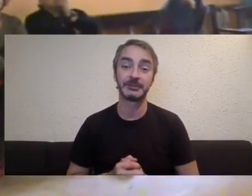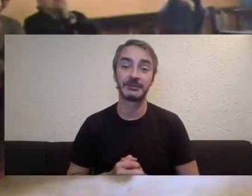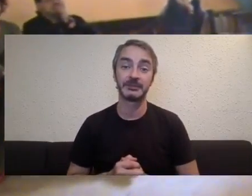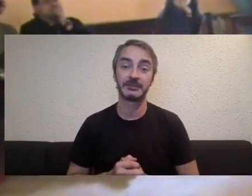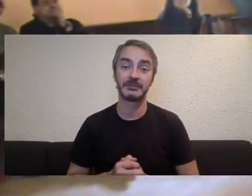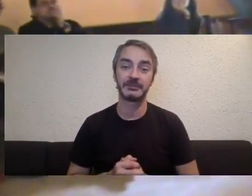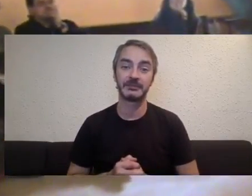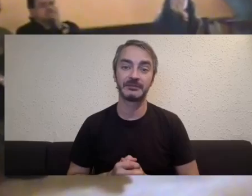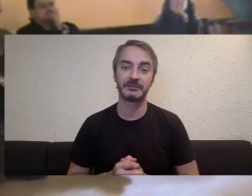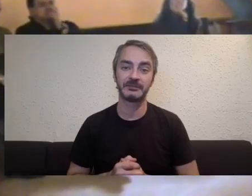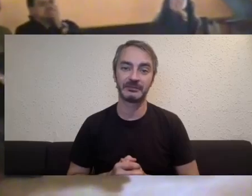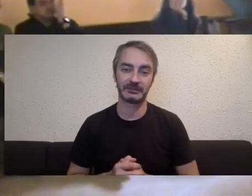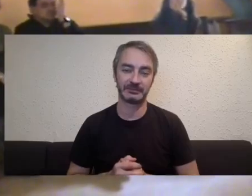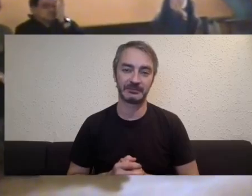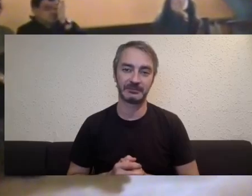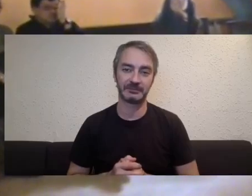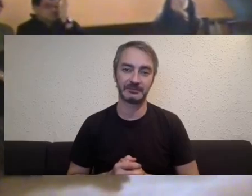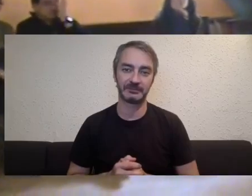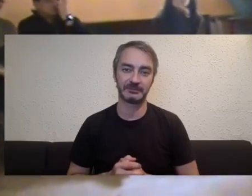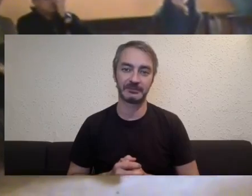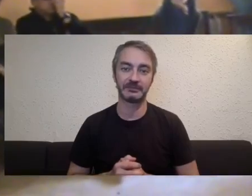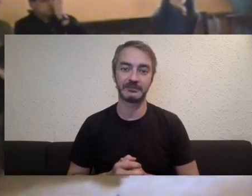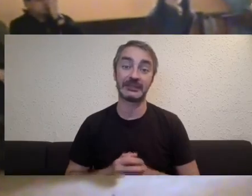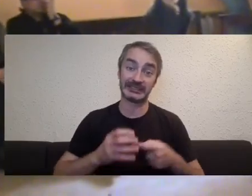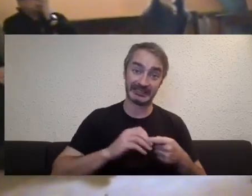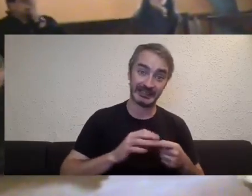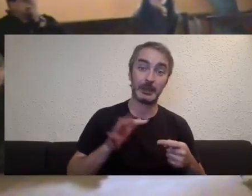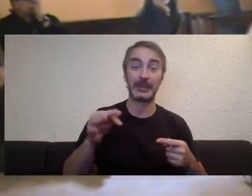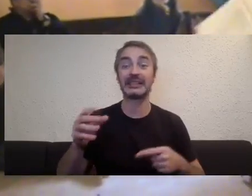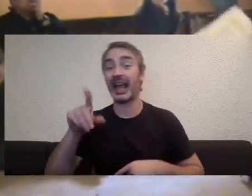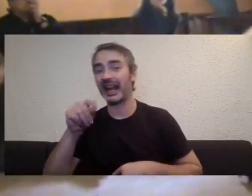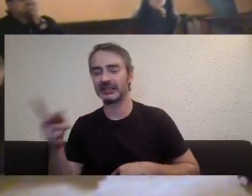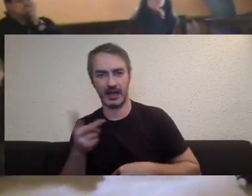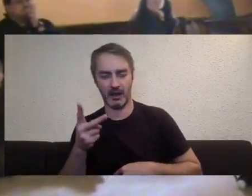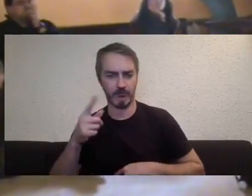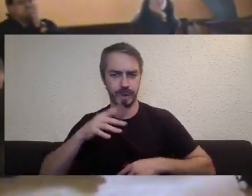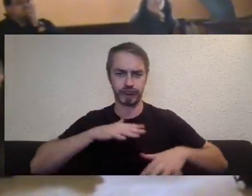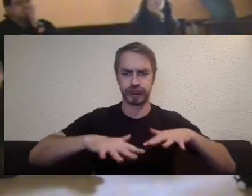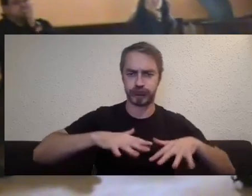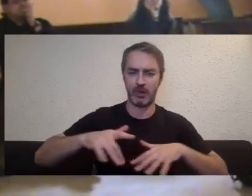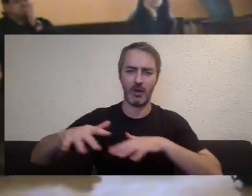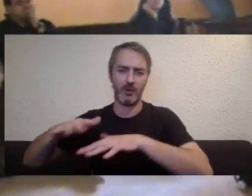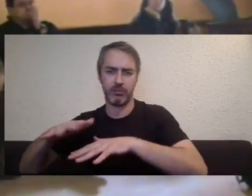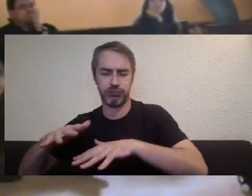no, doncs, està en un lloc on l'ocupació està bastant important, igual que el barri de Gràcia també.